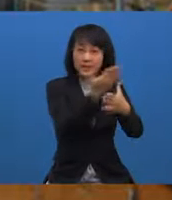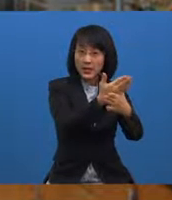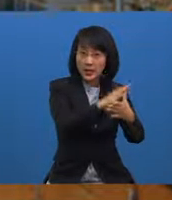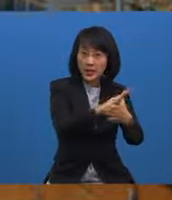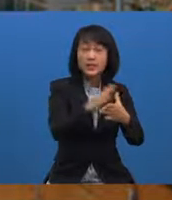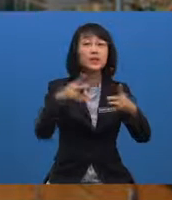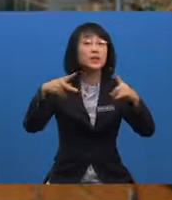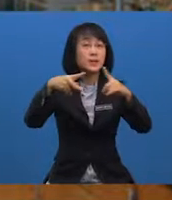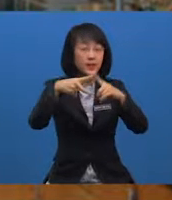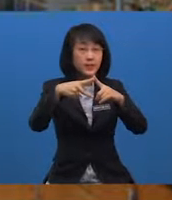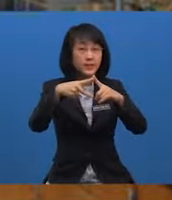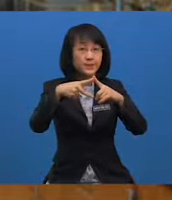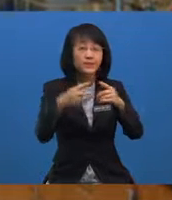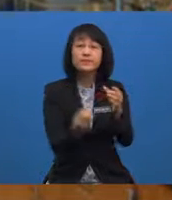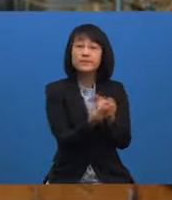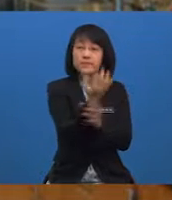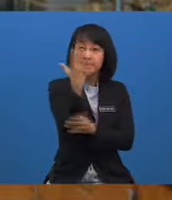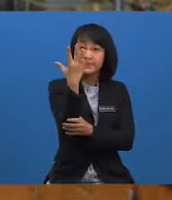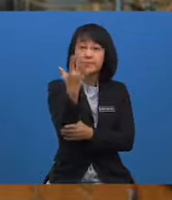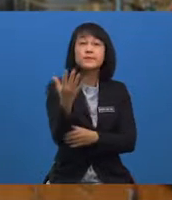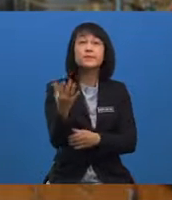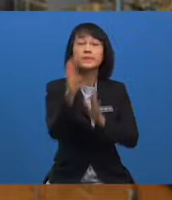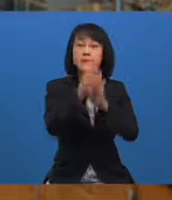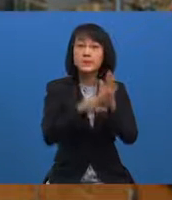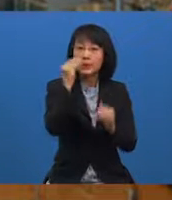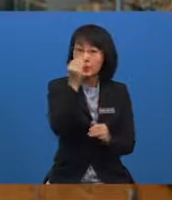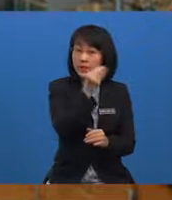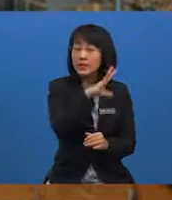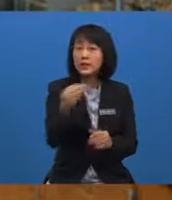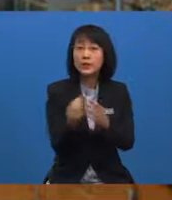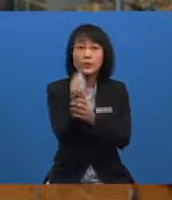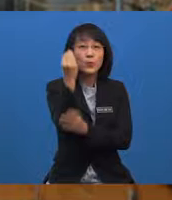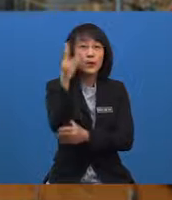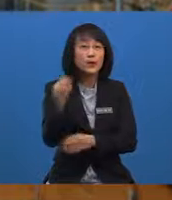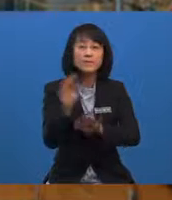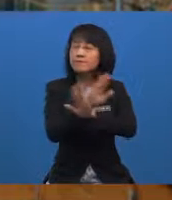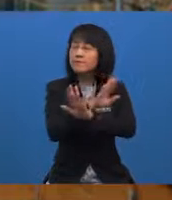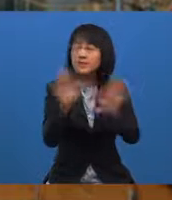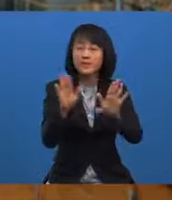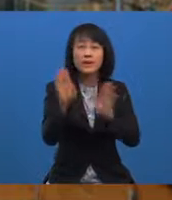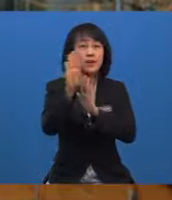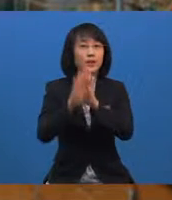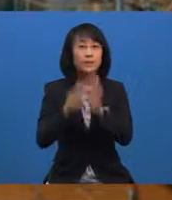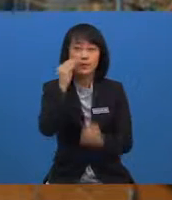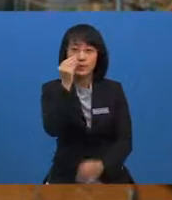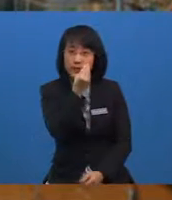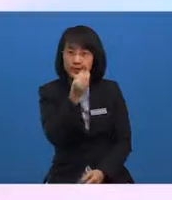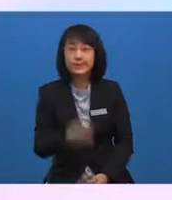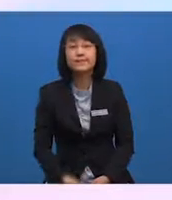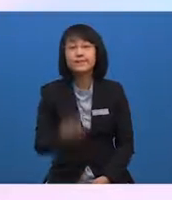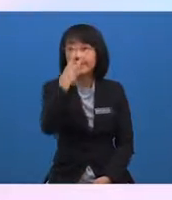kepada tumbuhan berbunga dan tumbuhan tidak berbunga. Lihat contoh yang